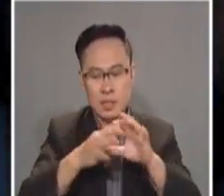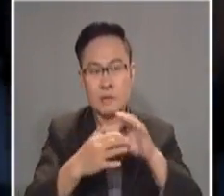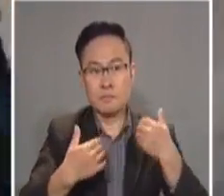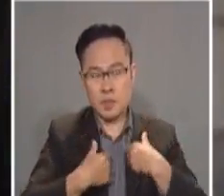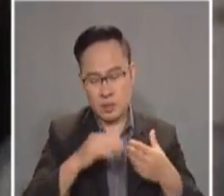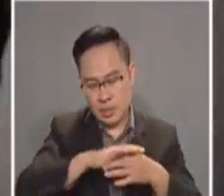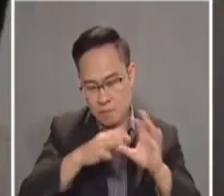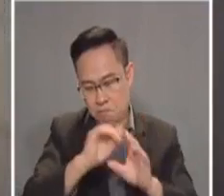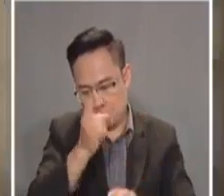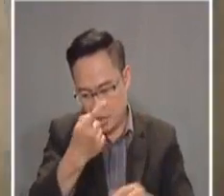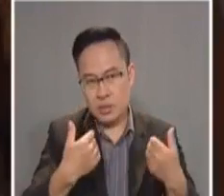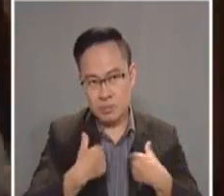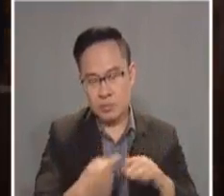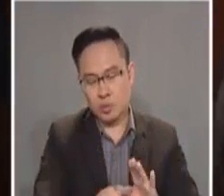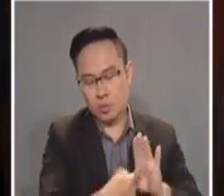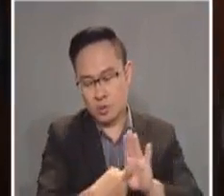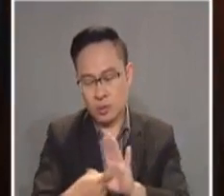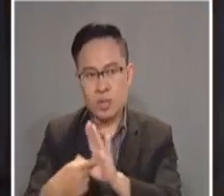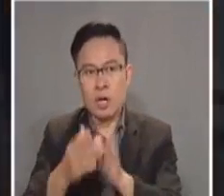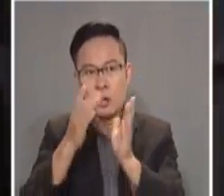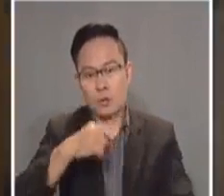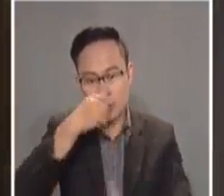หม่ๆมาสาธิตอีกด้วยซึ่งแฟนกีฬาชาวไ